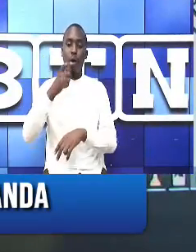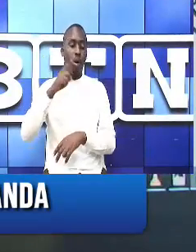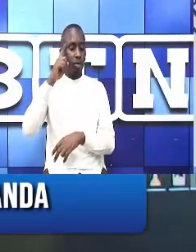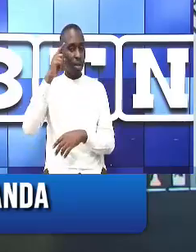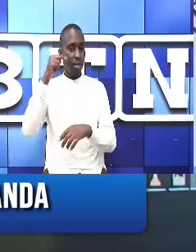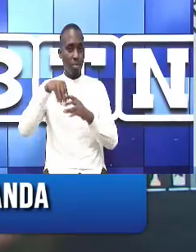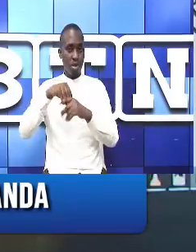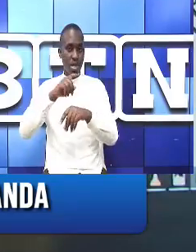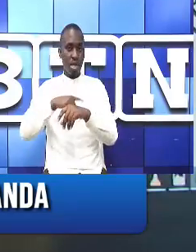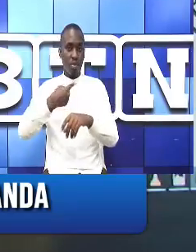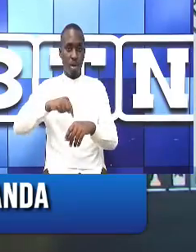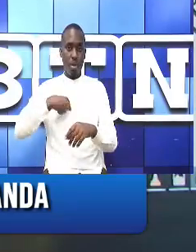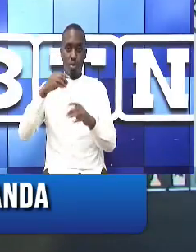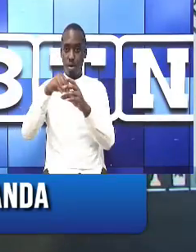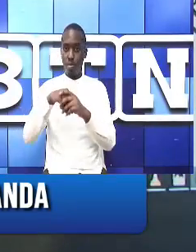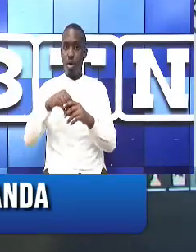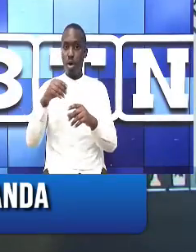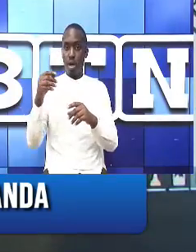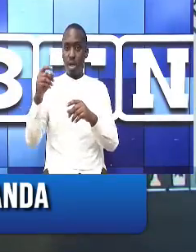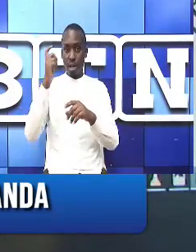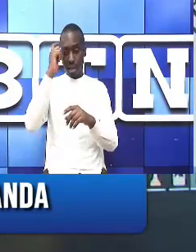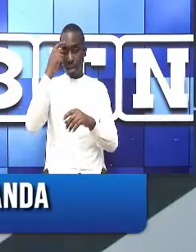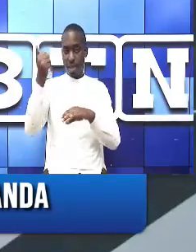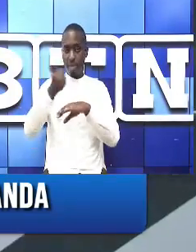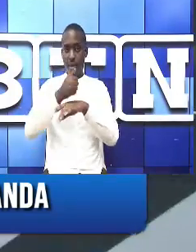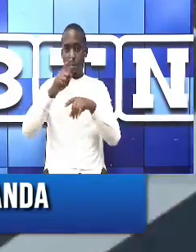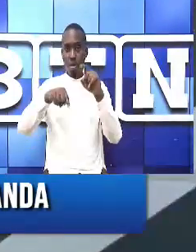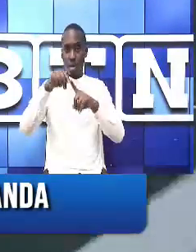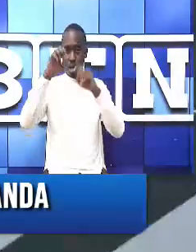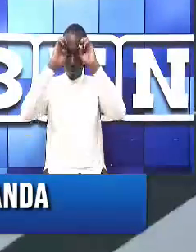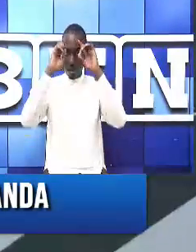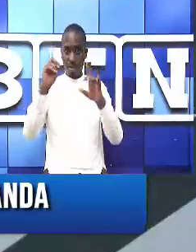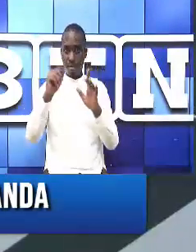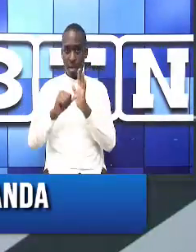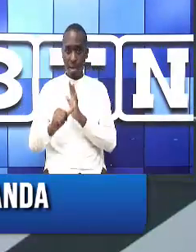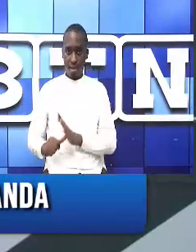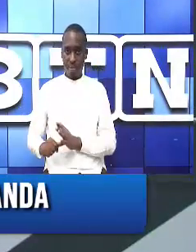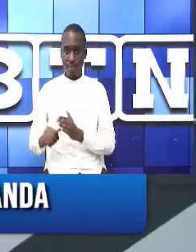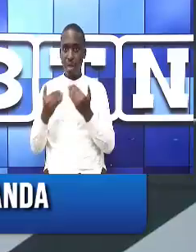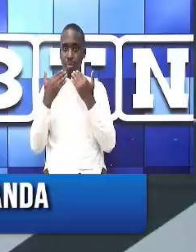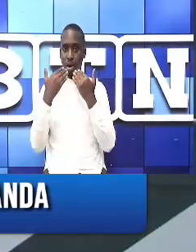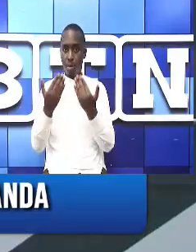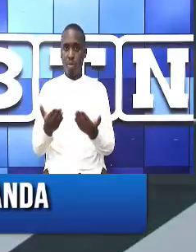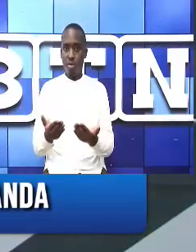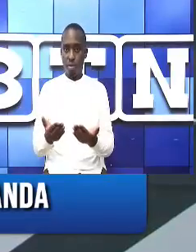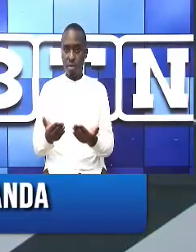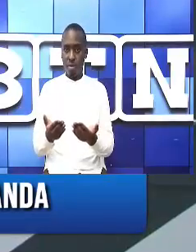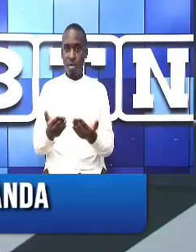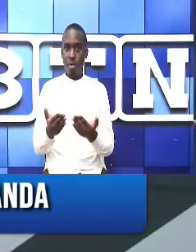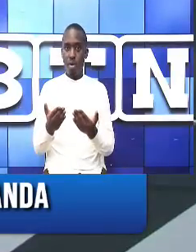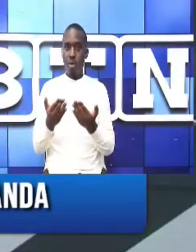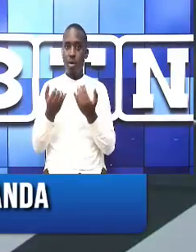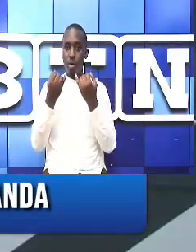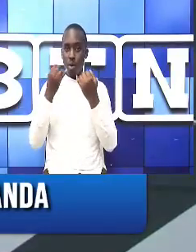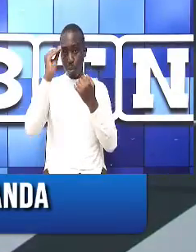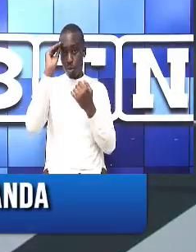turimo leta yashyizeho politiki y'uburezi budaheza urakoze ubutumwa mu magambo make natanga ni